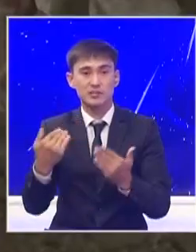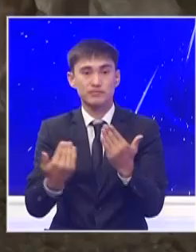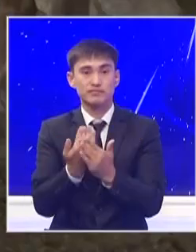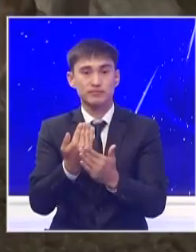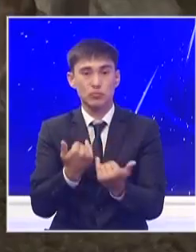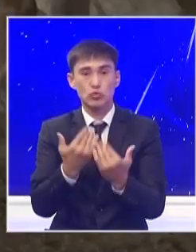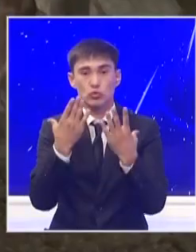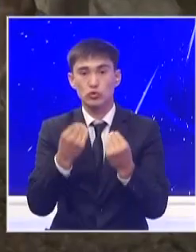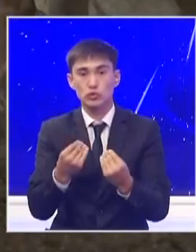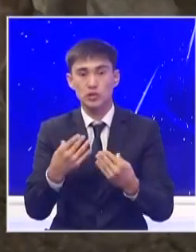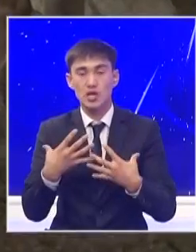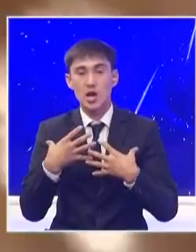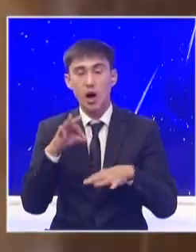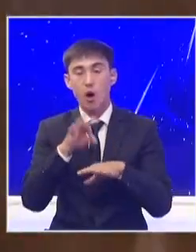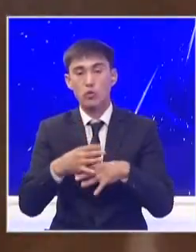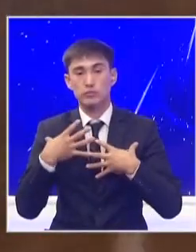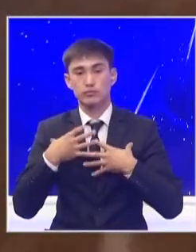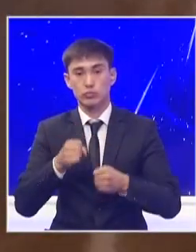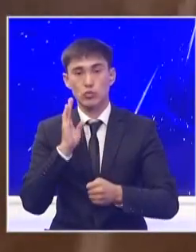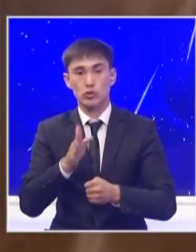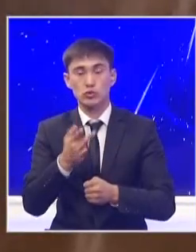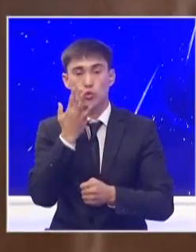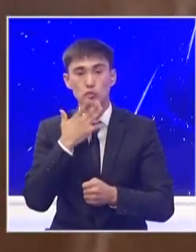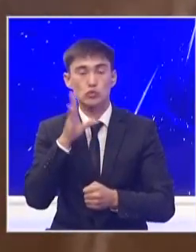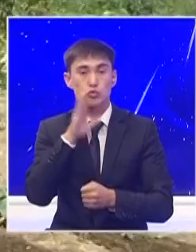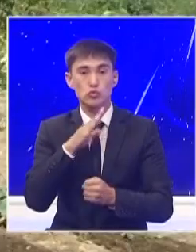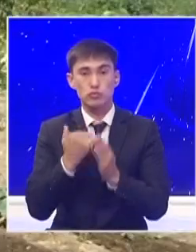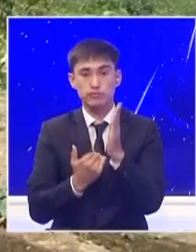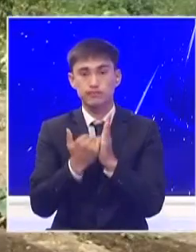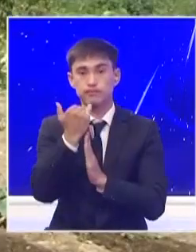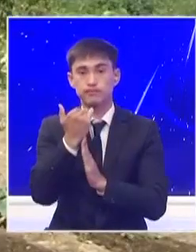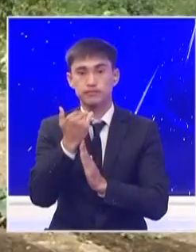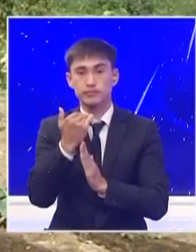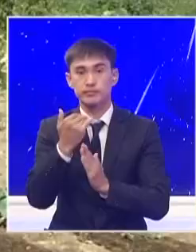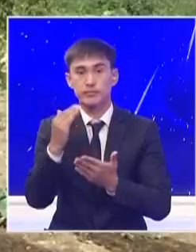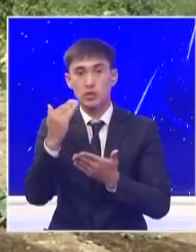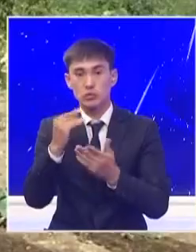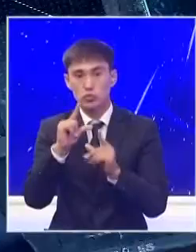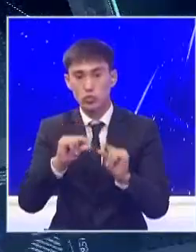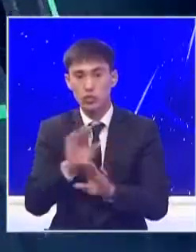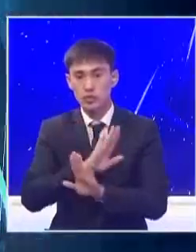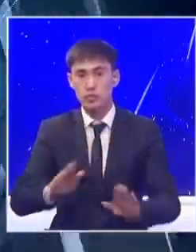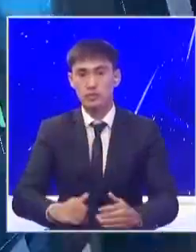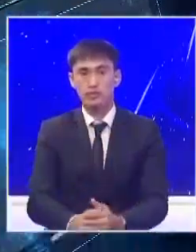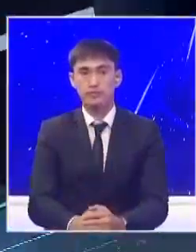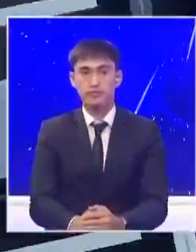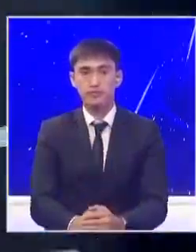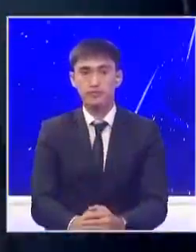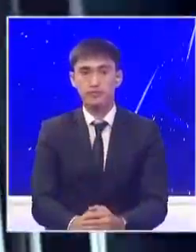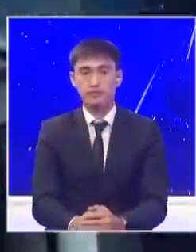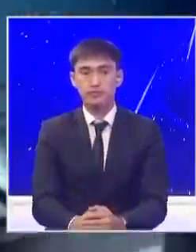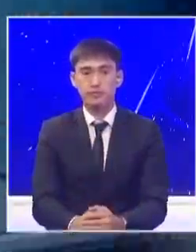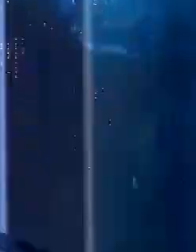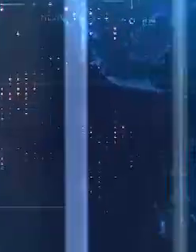жанға дауа, дертке шипа болатын ұлттық сусынның мәртебесі еш төмендемесі анық. Құрманжан